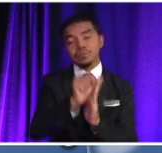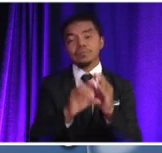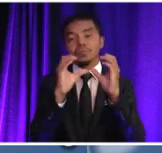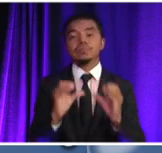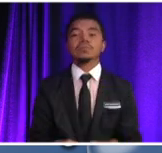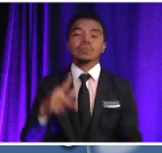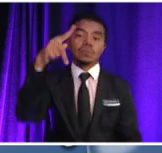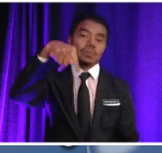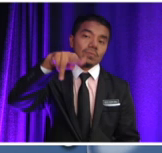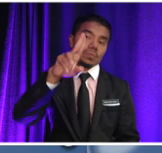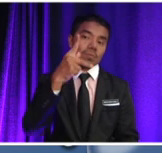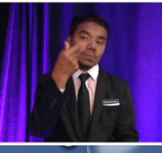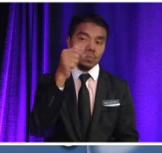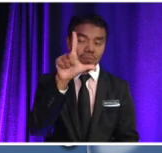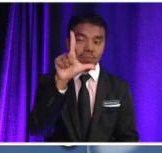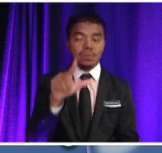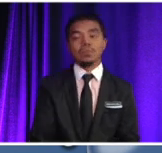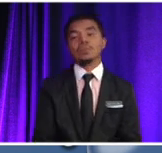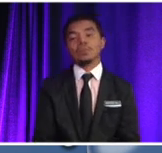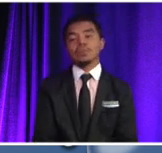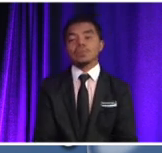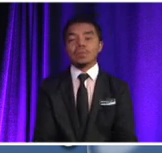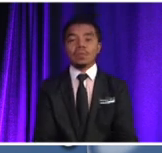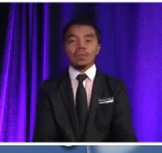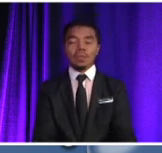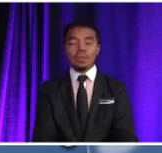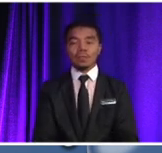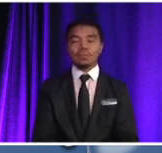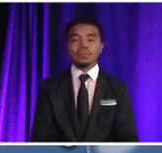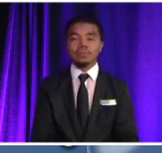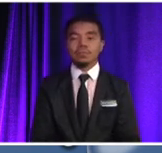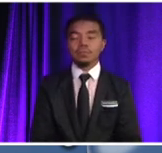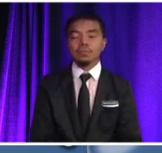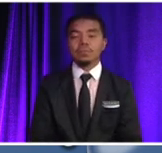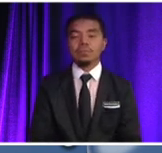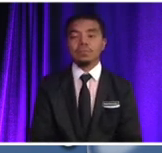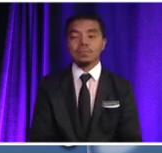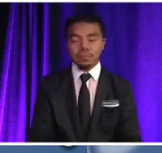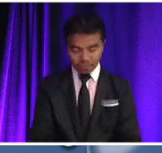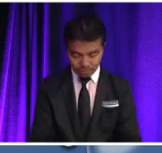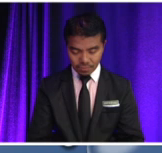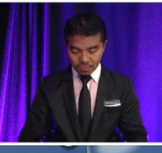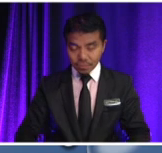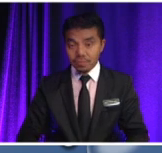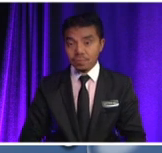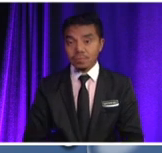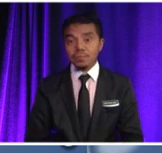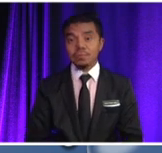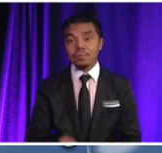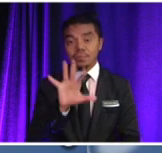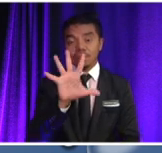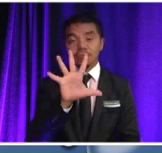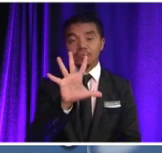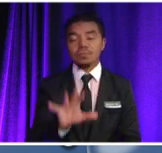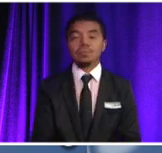dan peruncing pula jual dalam quantity yang kecil kepada pengguna biasanya kepulauan harian yang kelima ialah pengeluaran